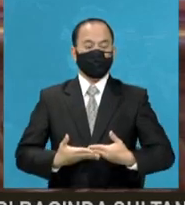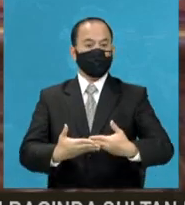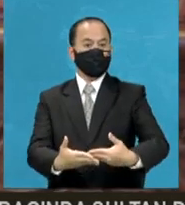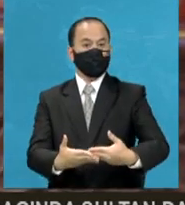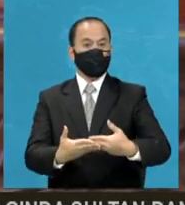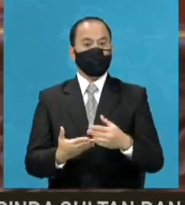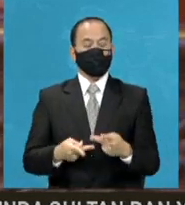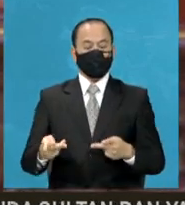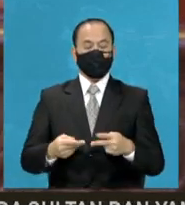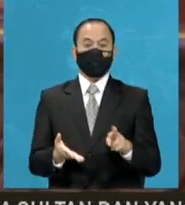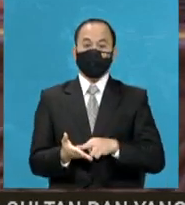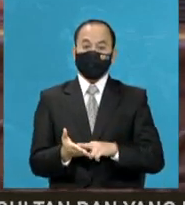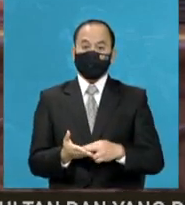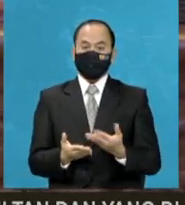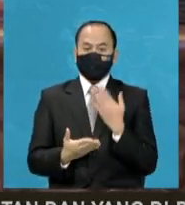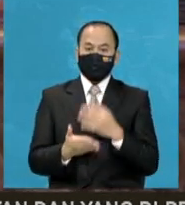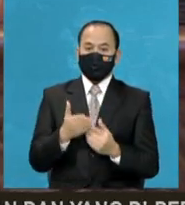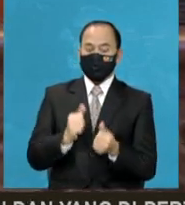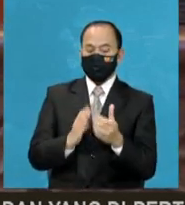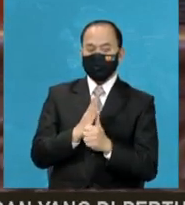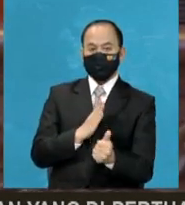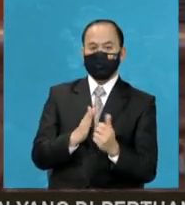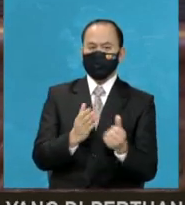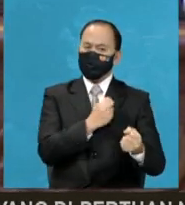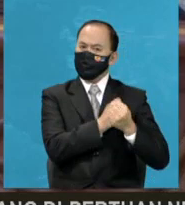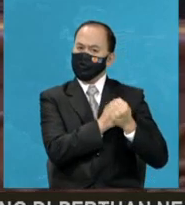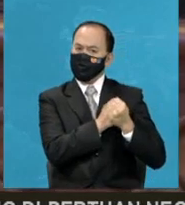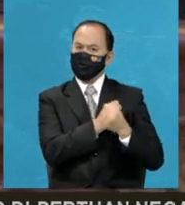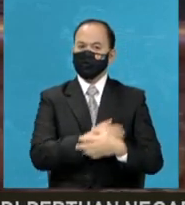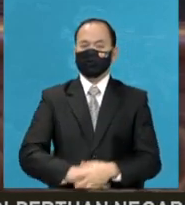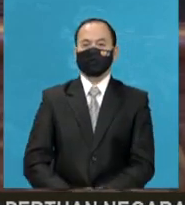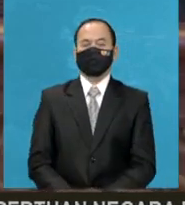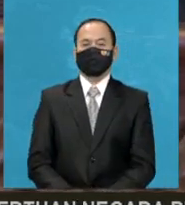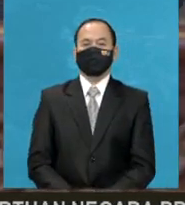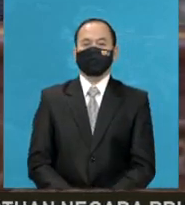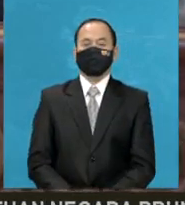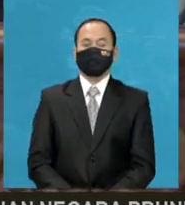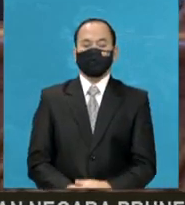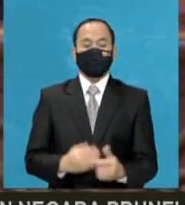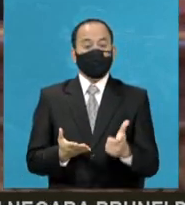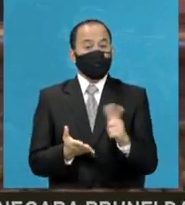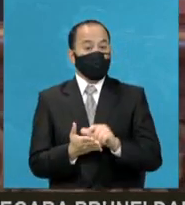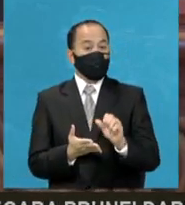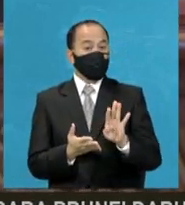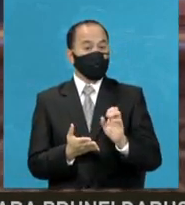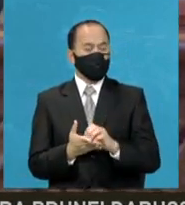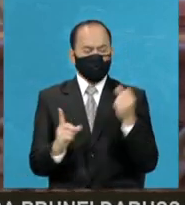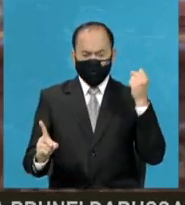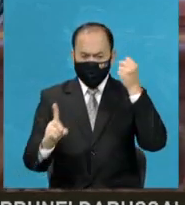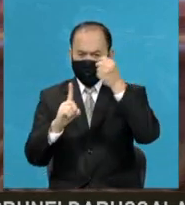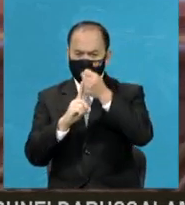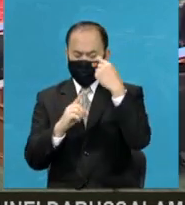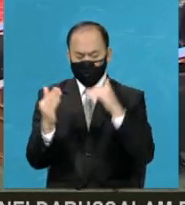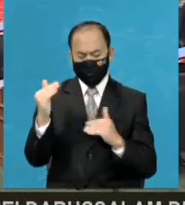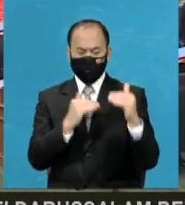penghematan pengobatan yang terbaik profesional dan berdaya tahan ini termasuklah membuat laporan yang lebih strategik dalam